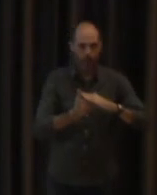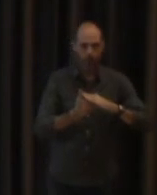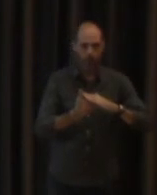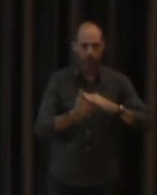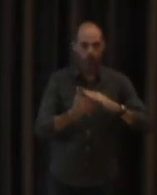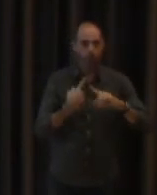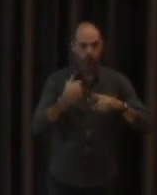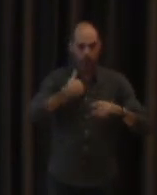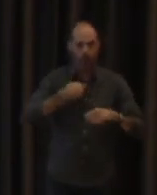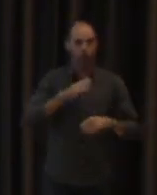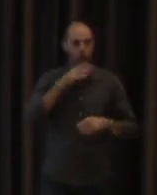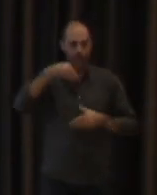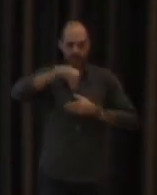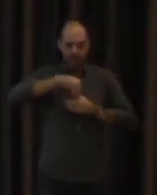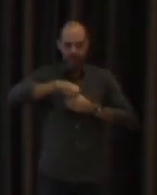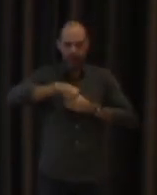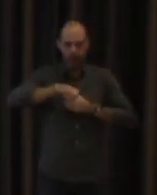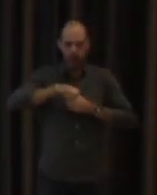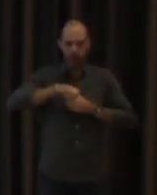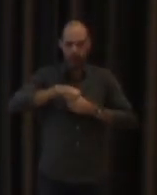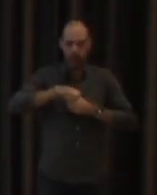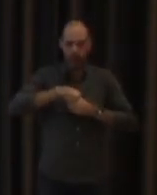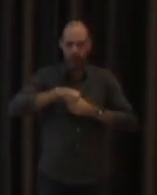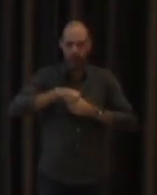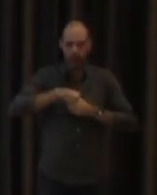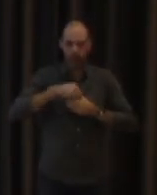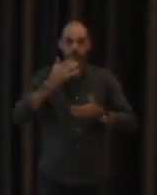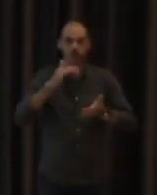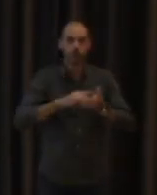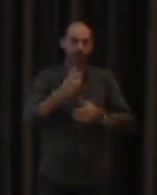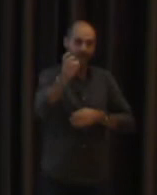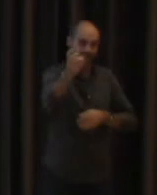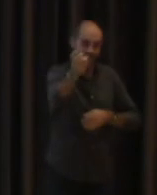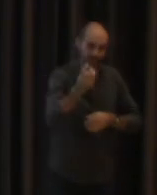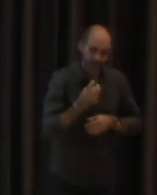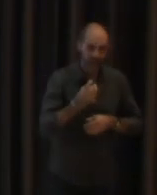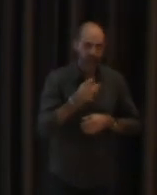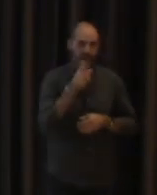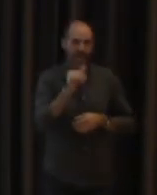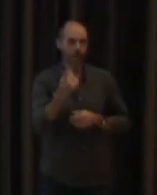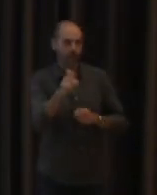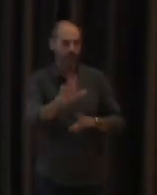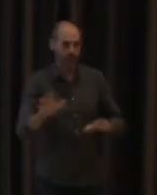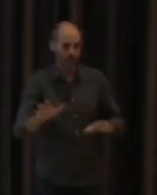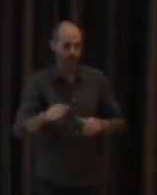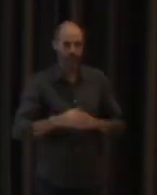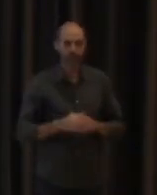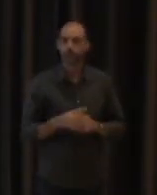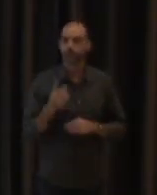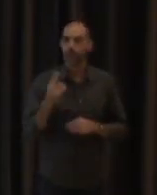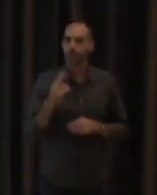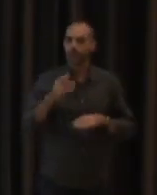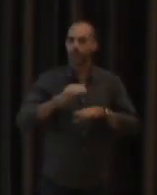si jo sóc a dins, no si us heu de moure cap al lloc de l'emissor. La parella verbal